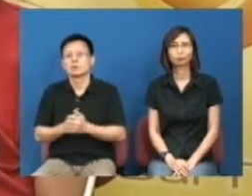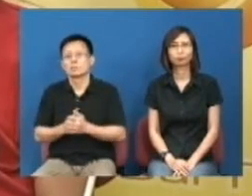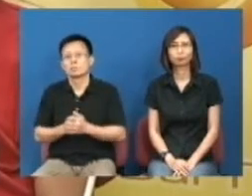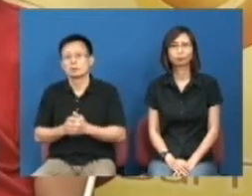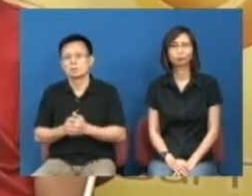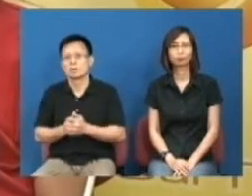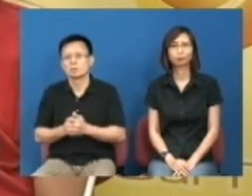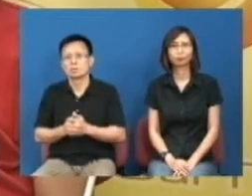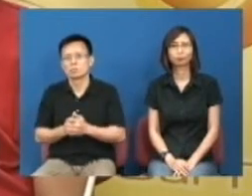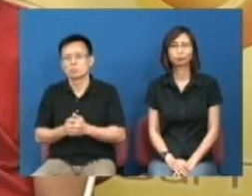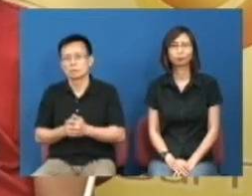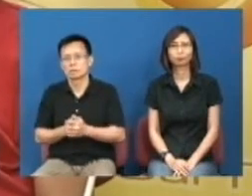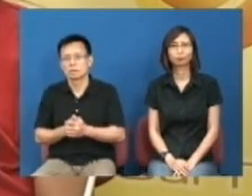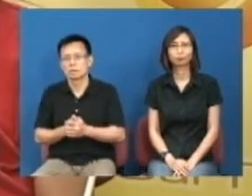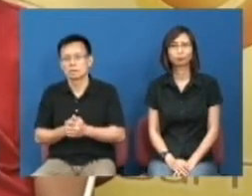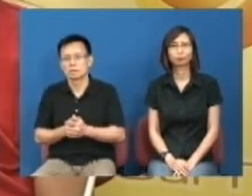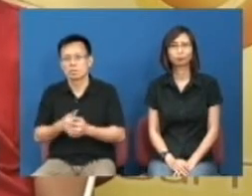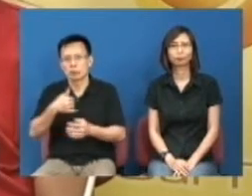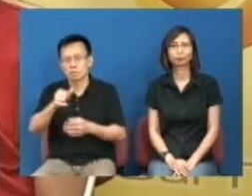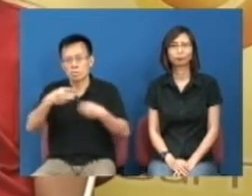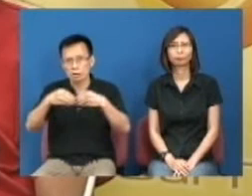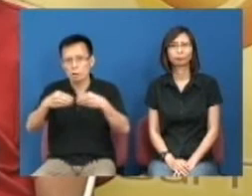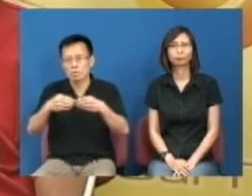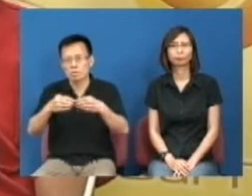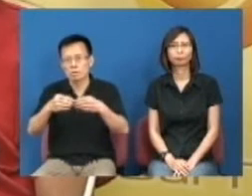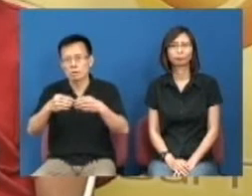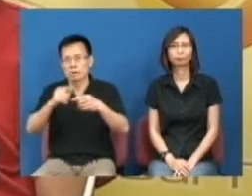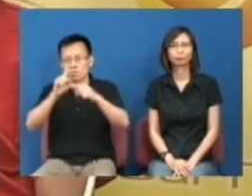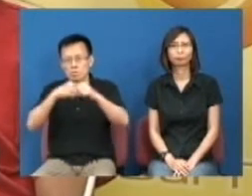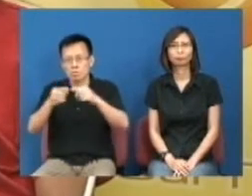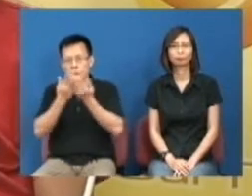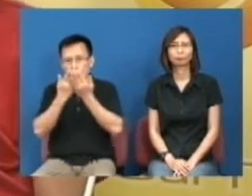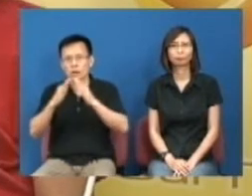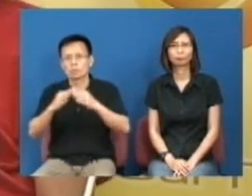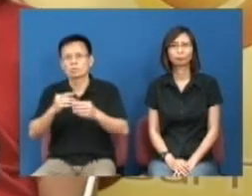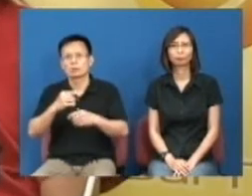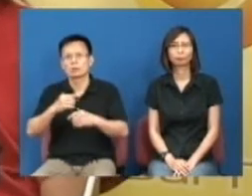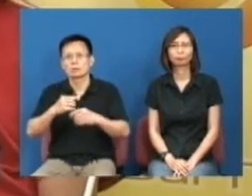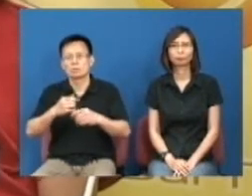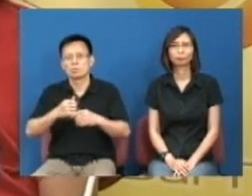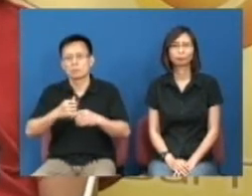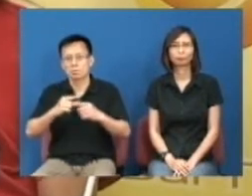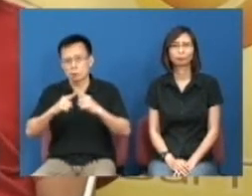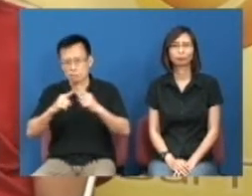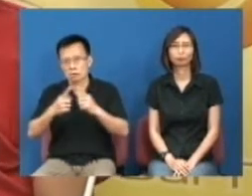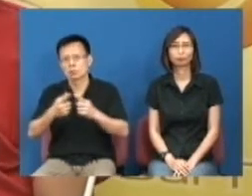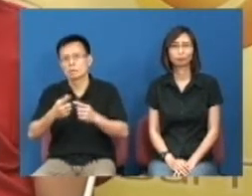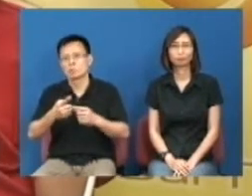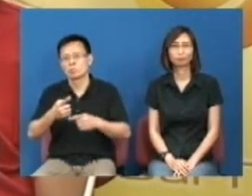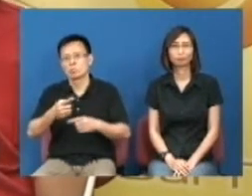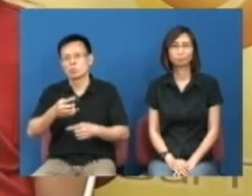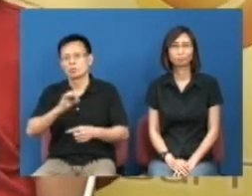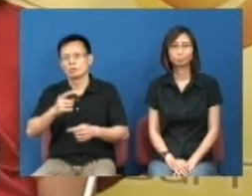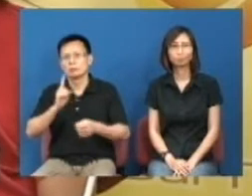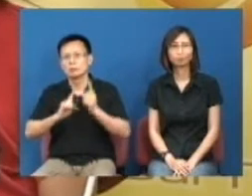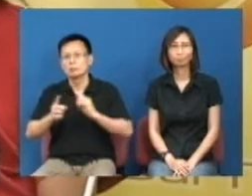呢個去教大學的人，他自己的言論自由都要自我，即